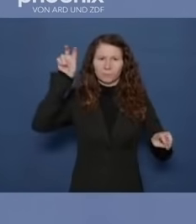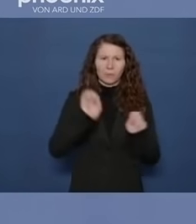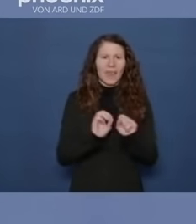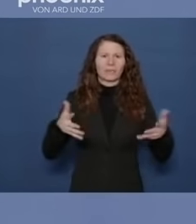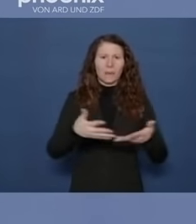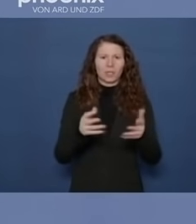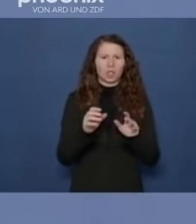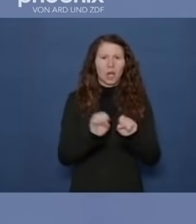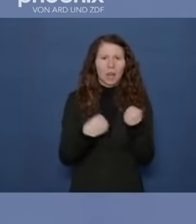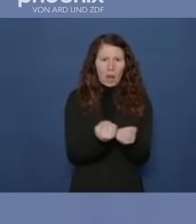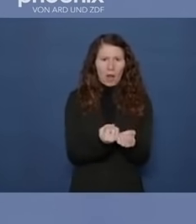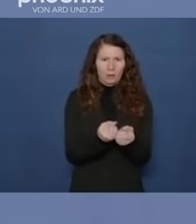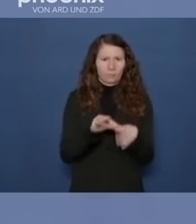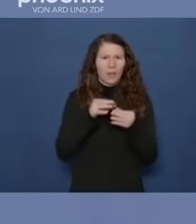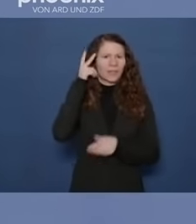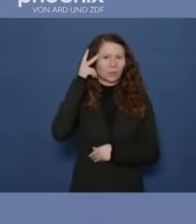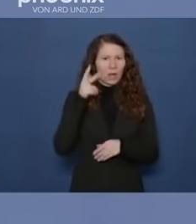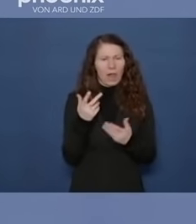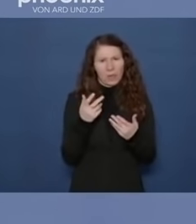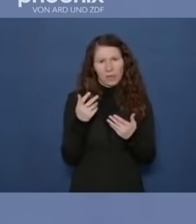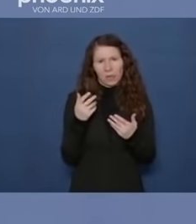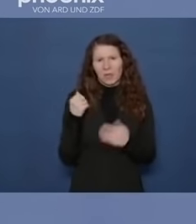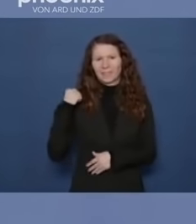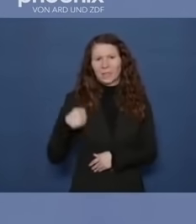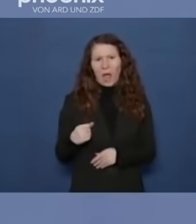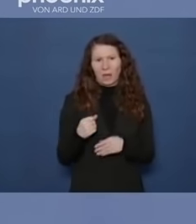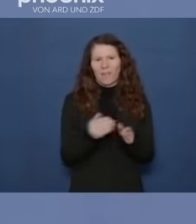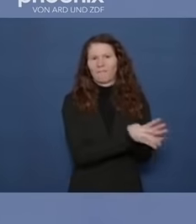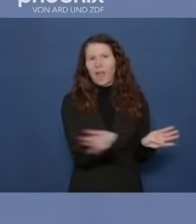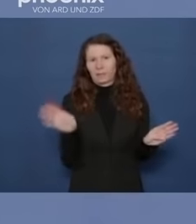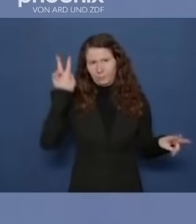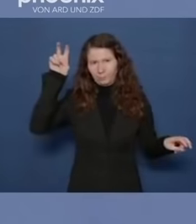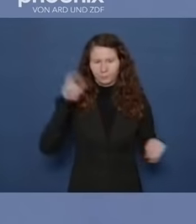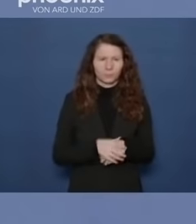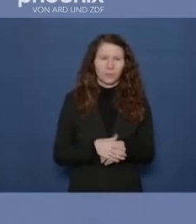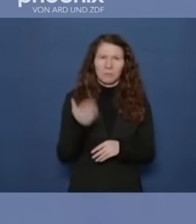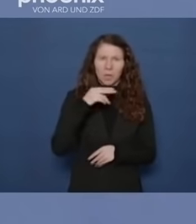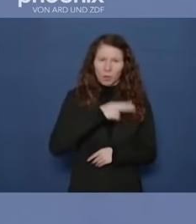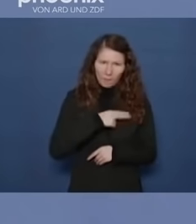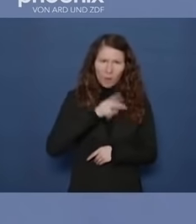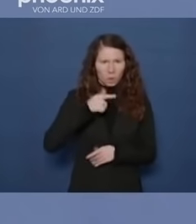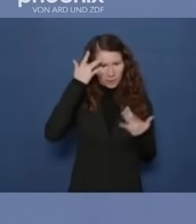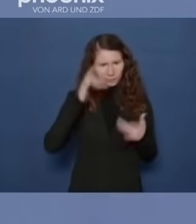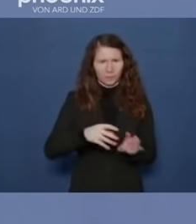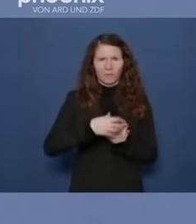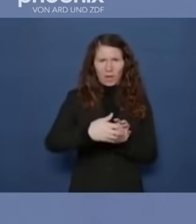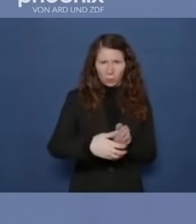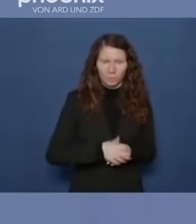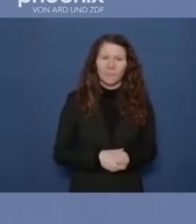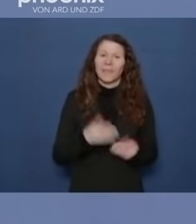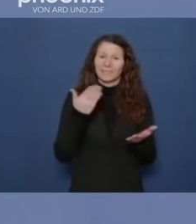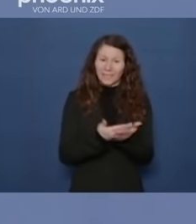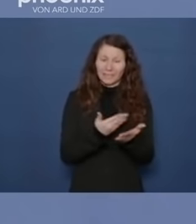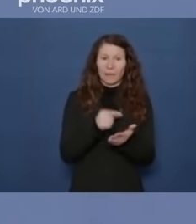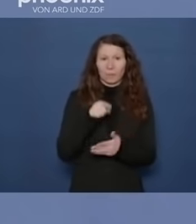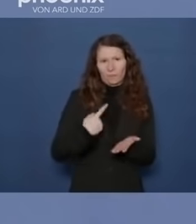Lage von nationaler Tragweite festgestellt, im November dieses noch einmal bestätigt. Und das ist die Voraussetzung für